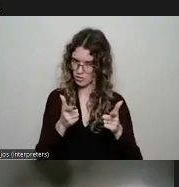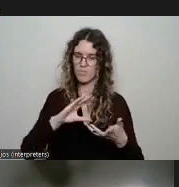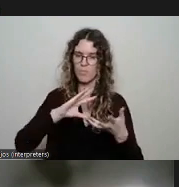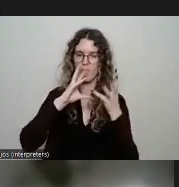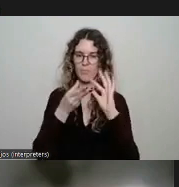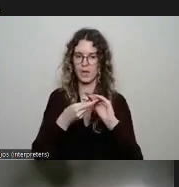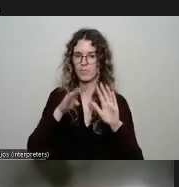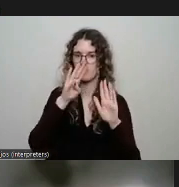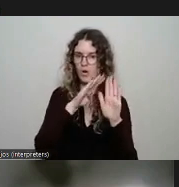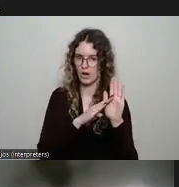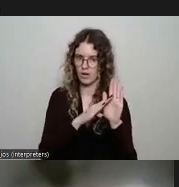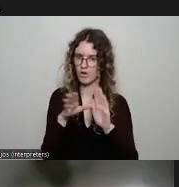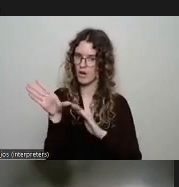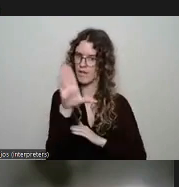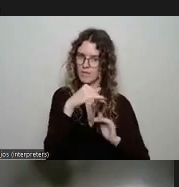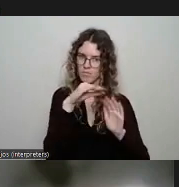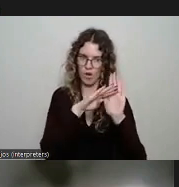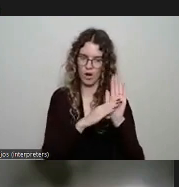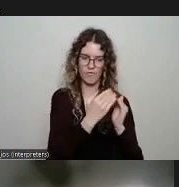programos, kiekviena programa